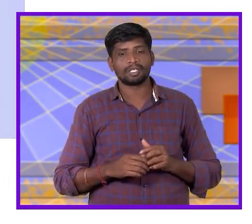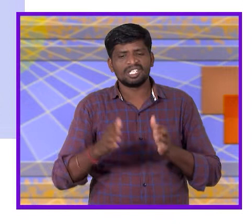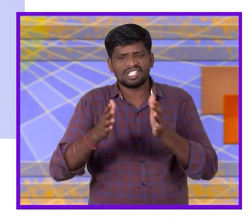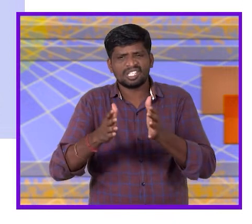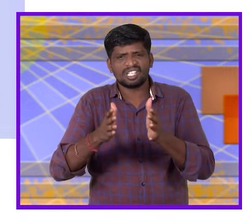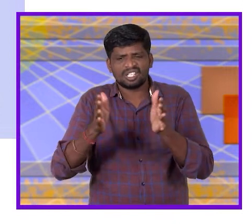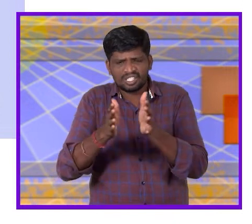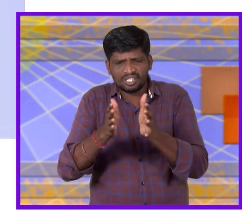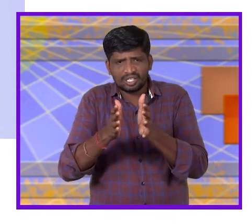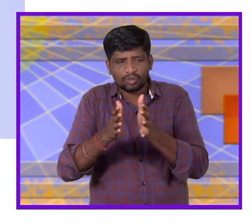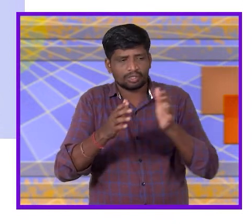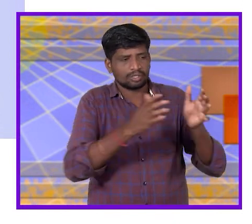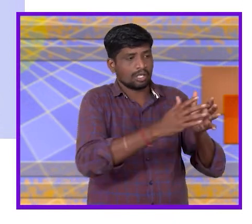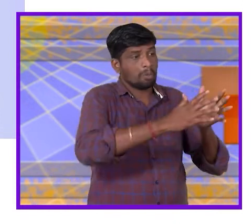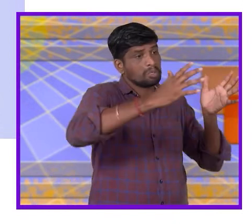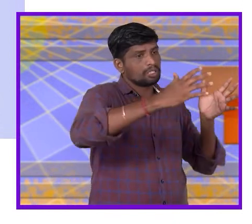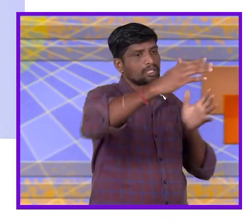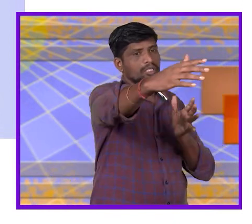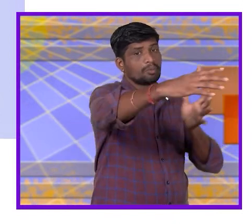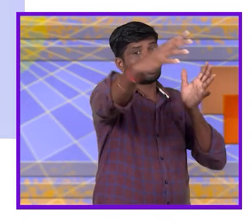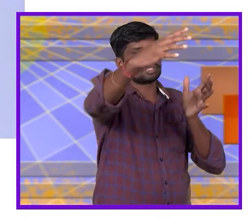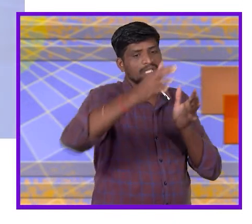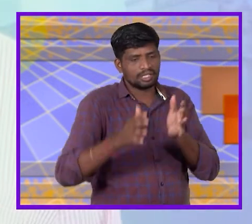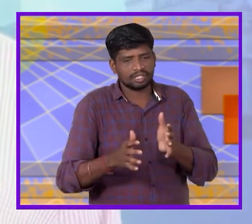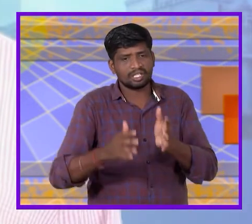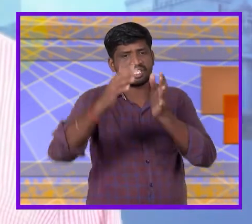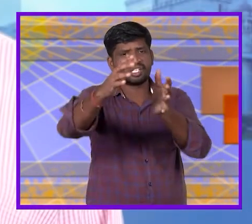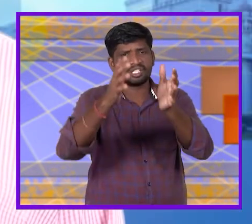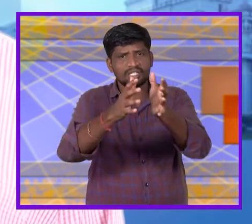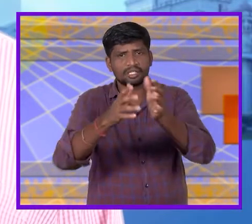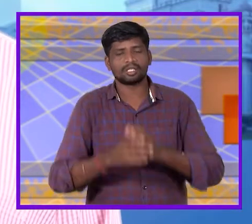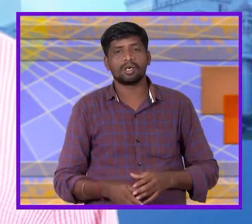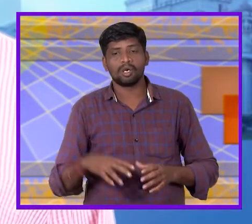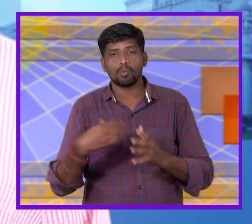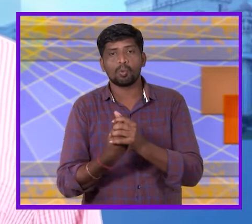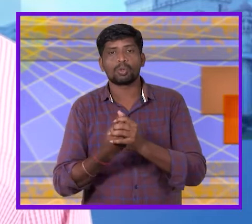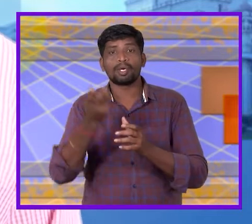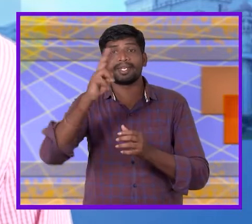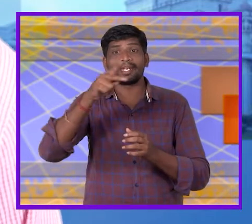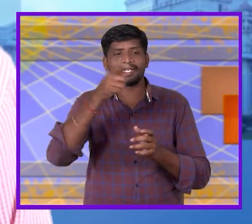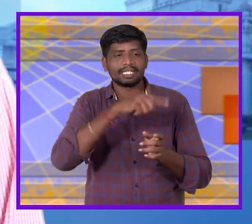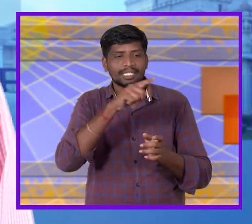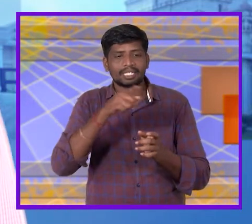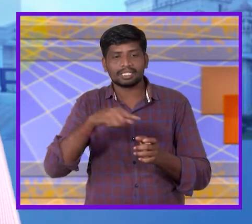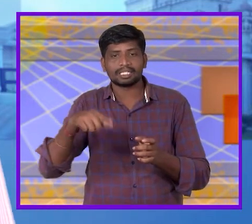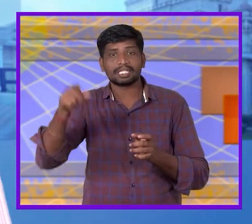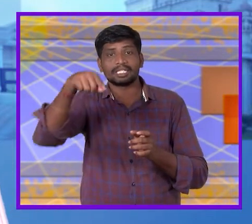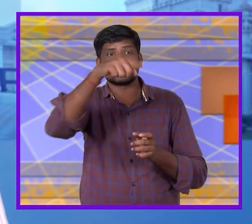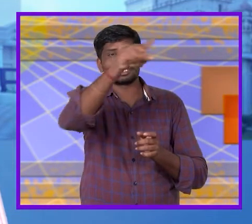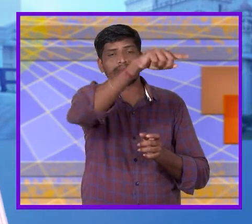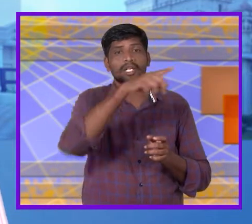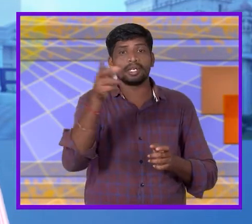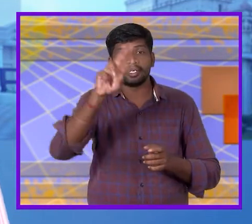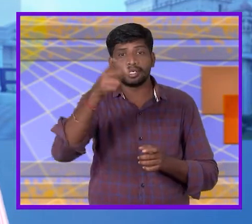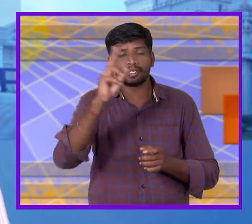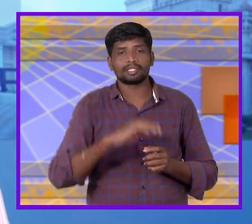இருக்கிறது சிறிய சக்கரங்களாக. ஆக மொத்தம் பக்கத்துக்கு 4 வீதம், மொத்தம் 8 சக்கரங்கள் இந்த வள்ளுவர் கோட்டத்தில்